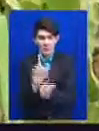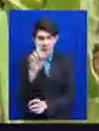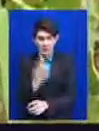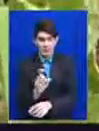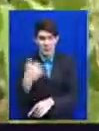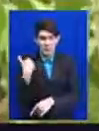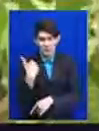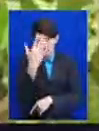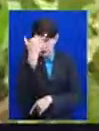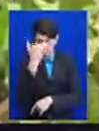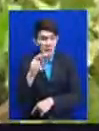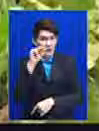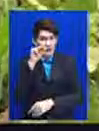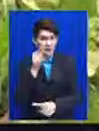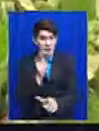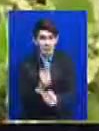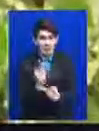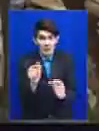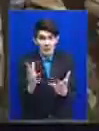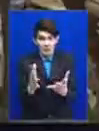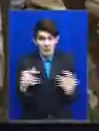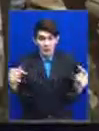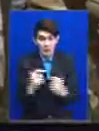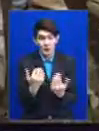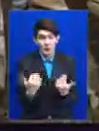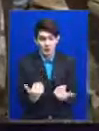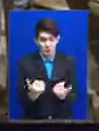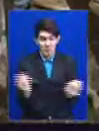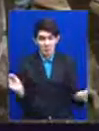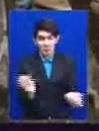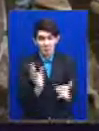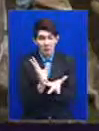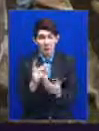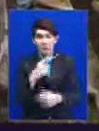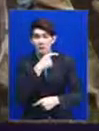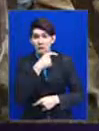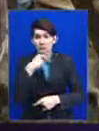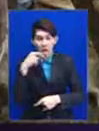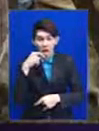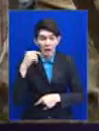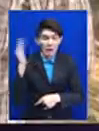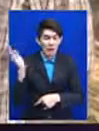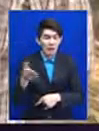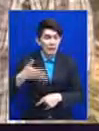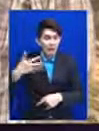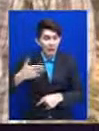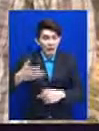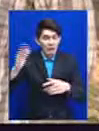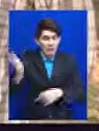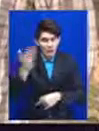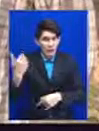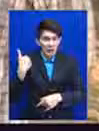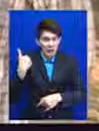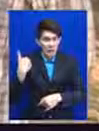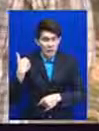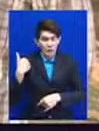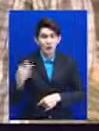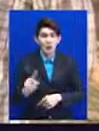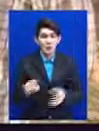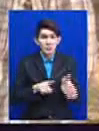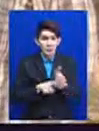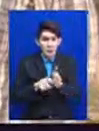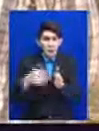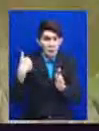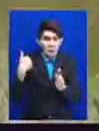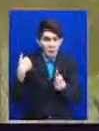คะเนื่องจากขาดน้ำหลังจากที่ในพื้นที่ประสบกับสภาวะภัยแล้งและอากาศที่ร้อนจัดทำให้เกิดเชื้อโรคค่ะโดยเฉ